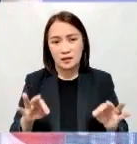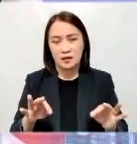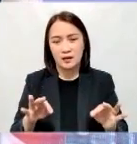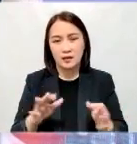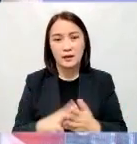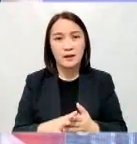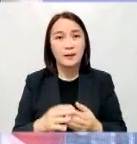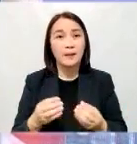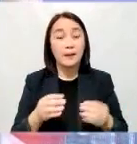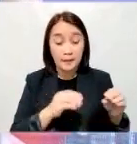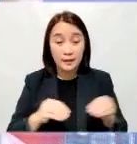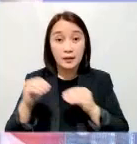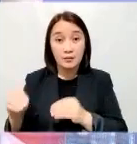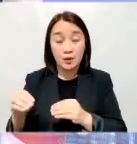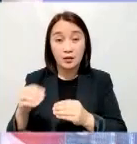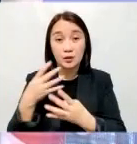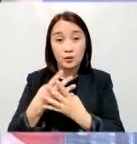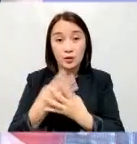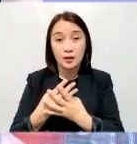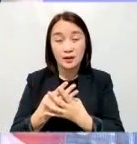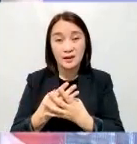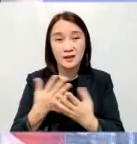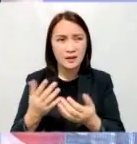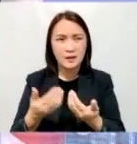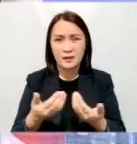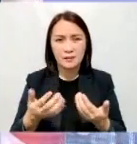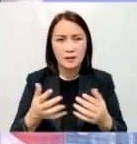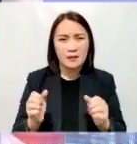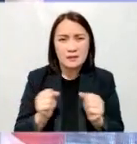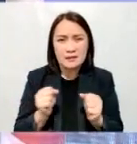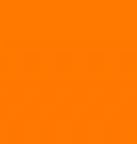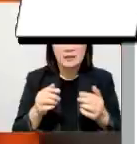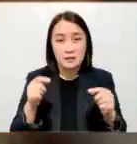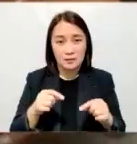ng kulungan para iwas siksikan. Nasa frontline na balitang yan si Gary De Leon.